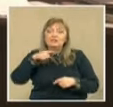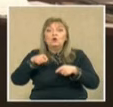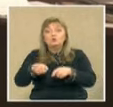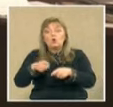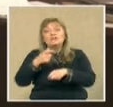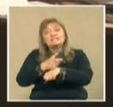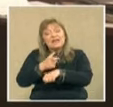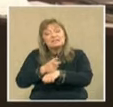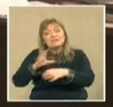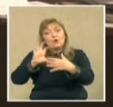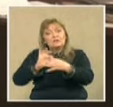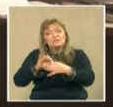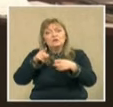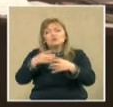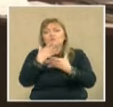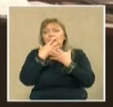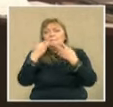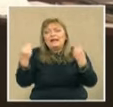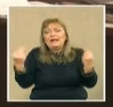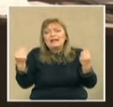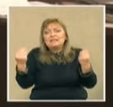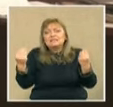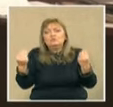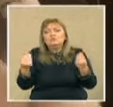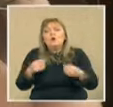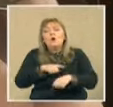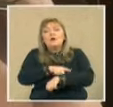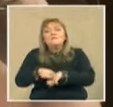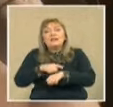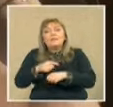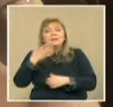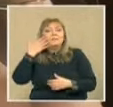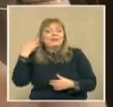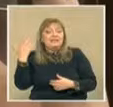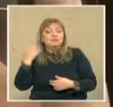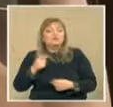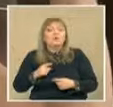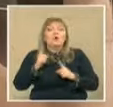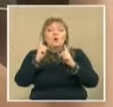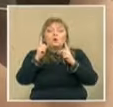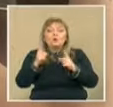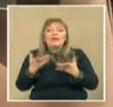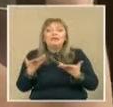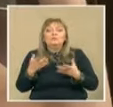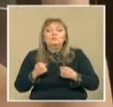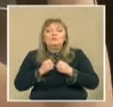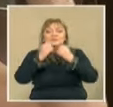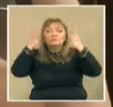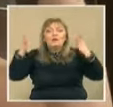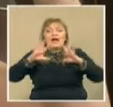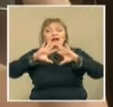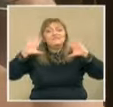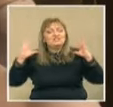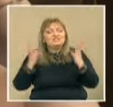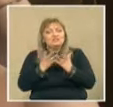това прекрасно, безметежно, юношеско време, в което ми избояха ми всичките мечти, които